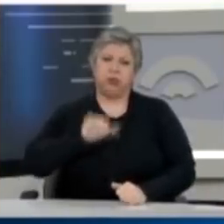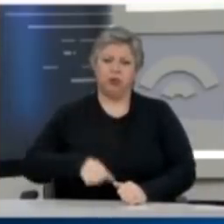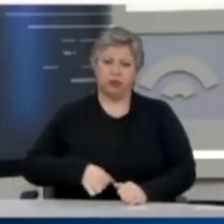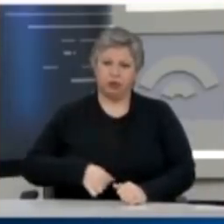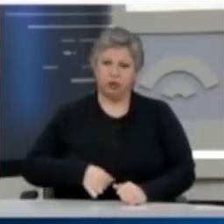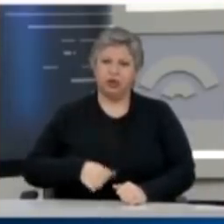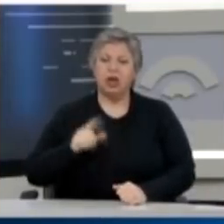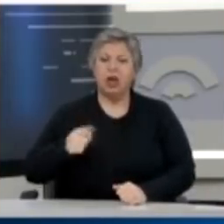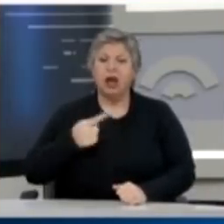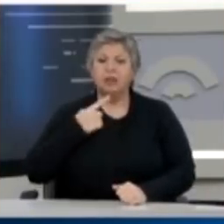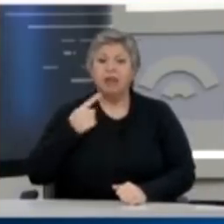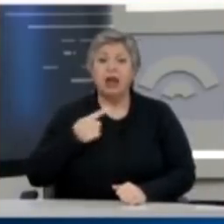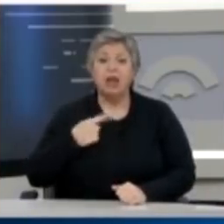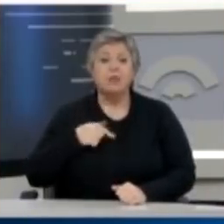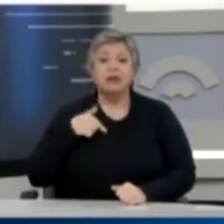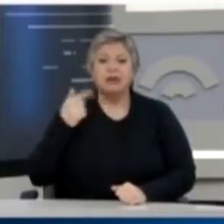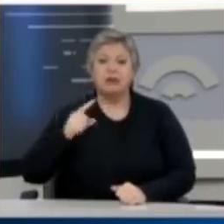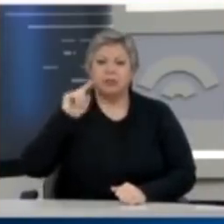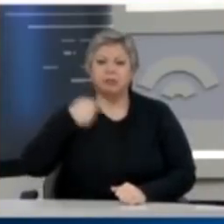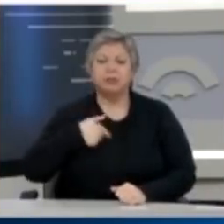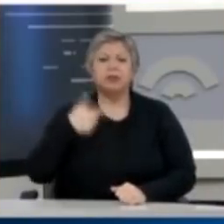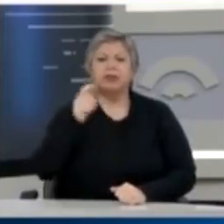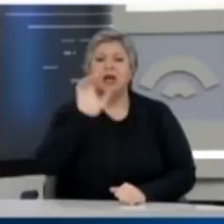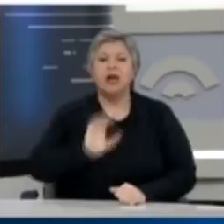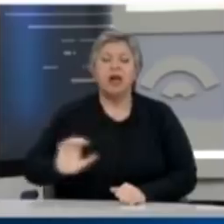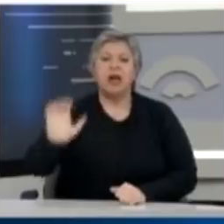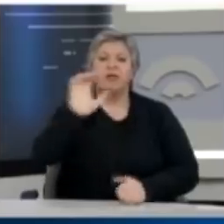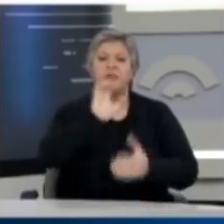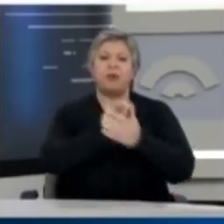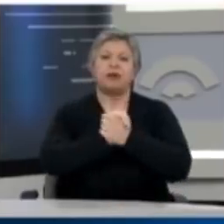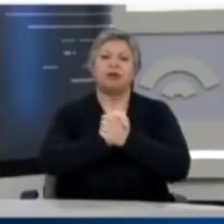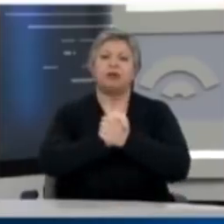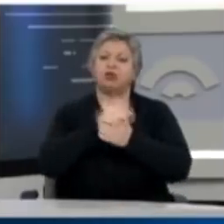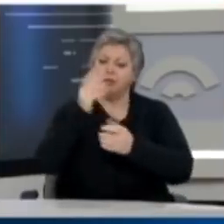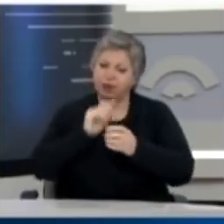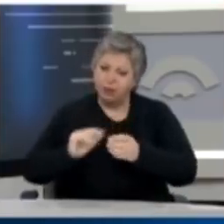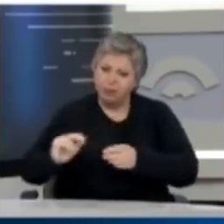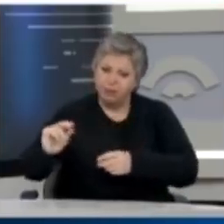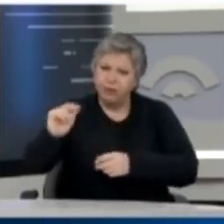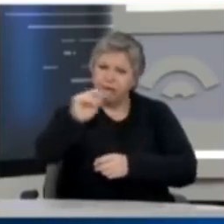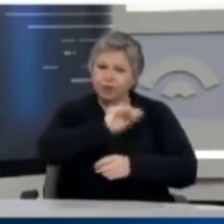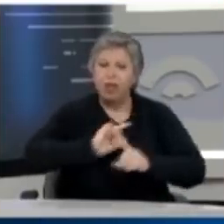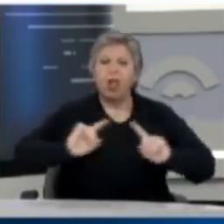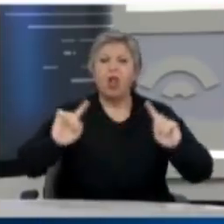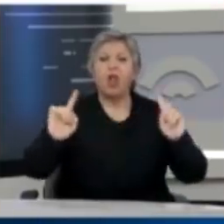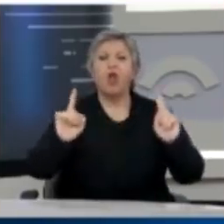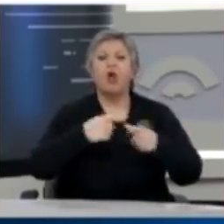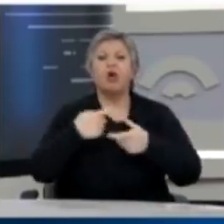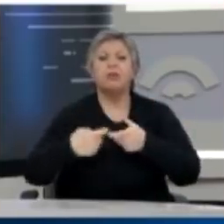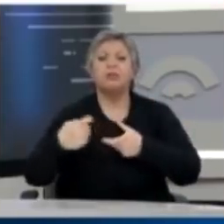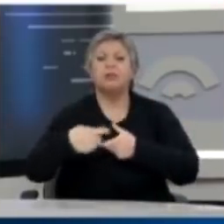όσα εκπορεύονται από την Ευρωπαϊκή Ένωση και ισχύουν για όλα τα κράτη-μέλη της. Γι' αυτό